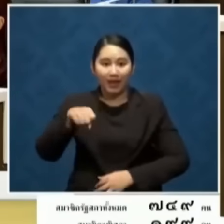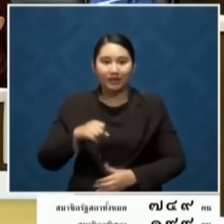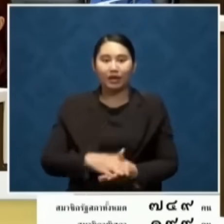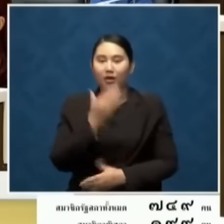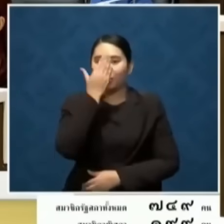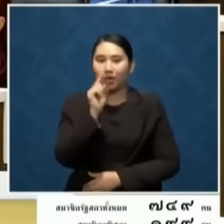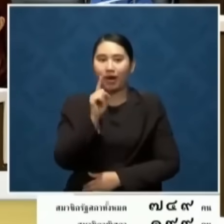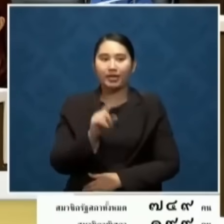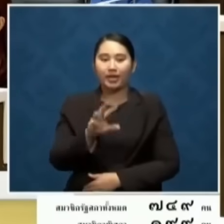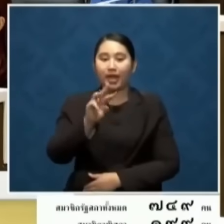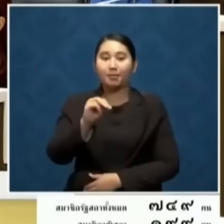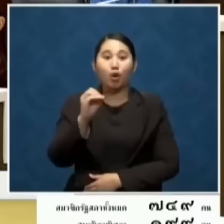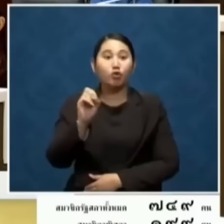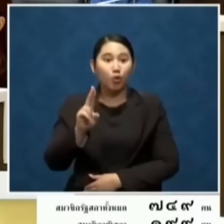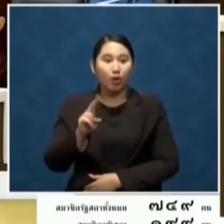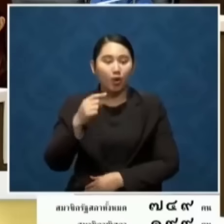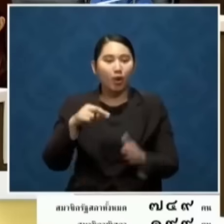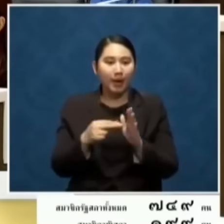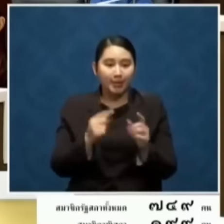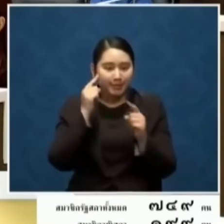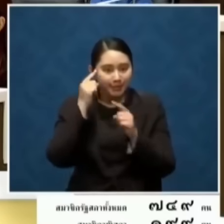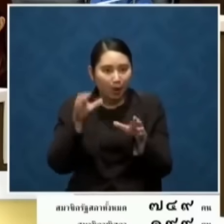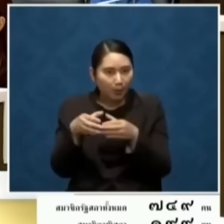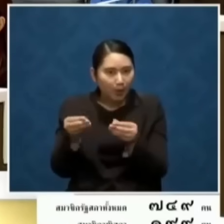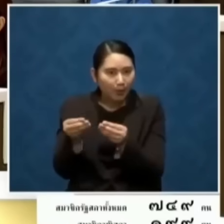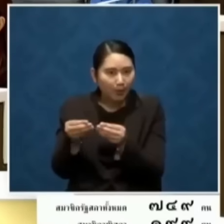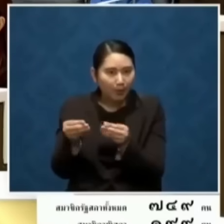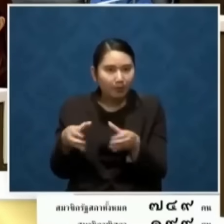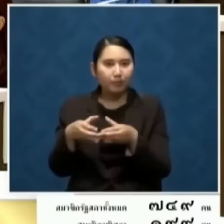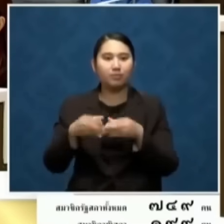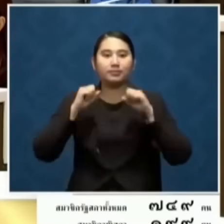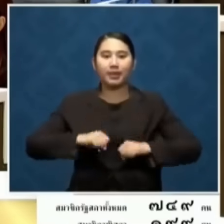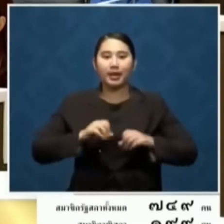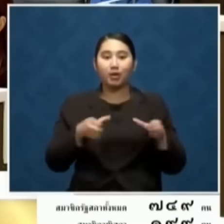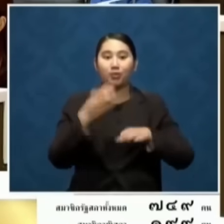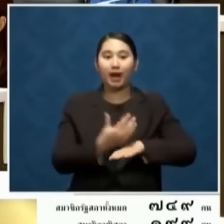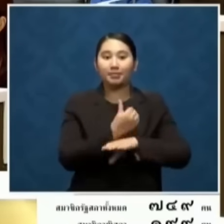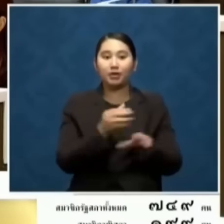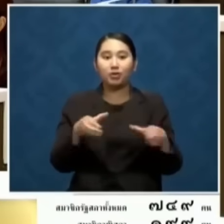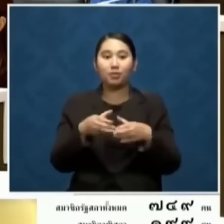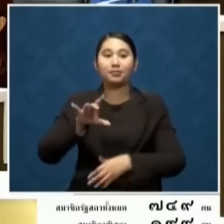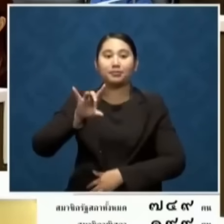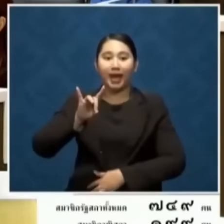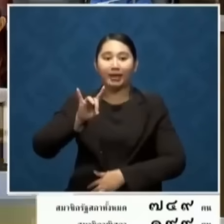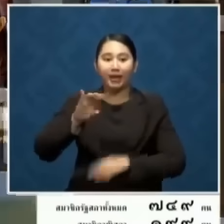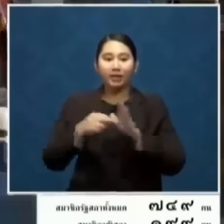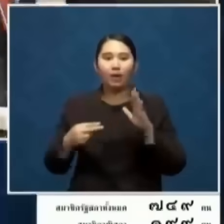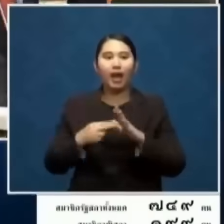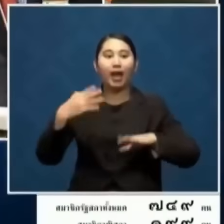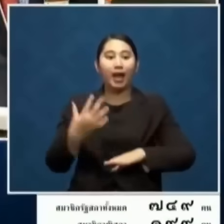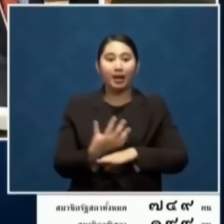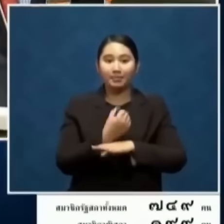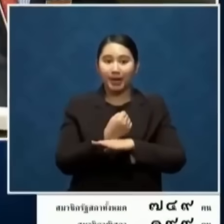ขอให้ทุกคนมั่นใจไม่ต้องกังวลคุณพิธาบอกว่าผมยืนยันว่ามีความรัดกุมเกี่ยวกับคุณสมบัติทุกครั้งที่เป็นส.ส.